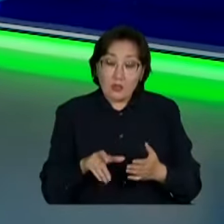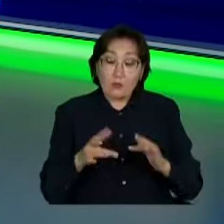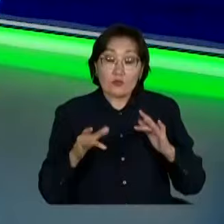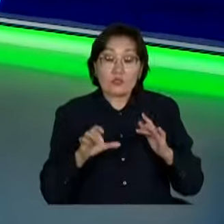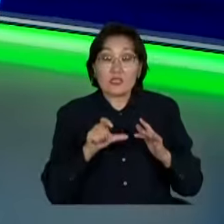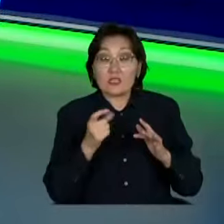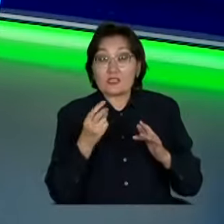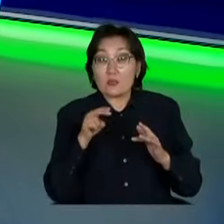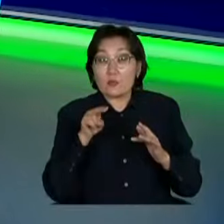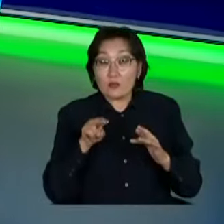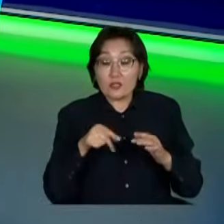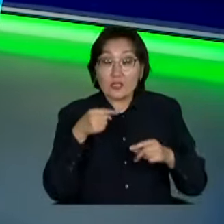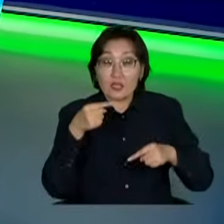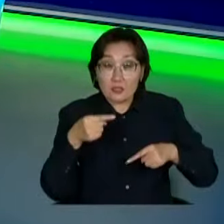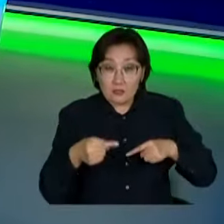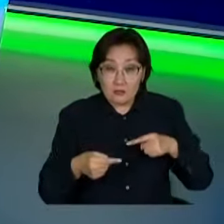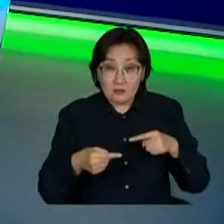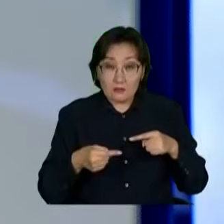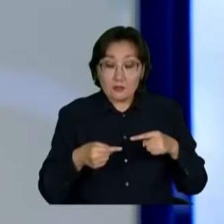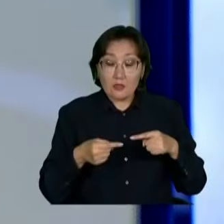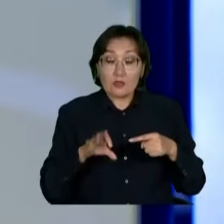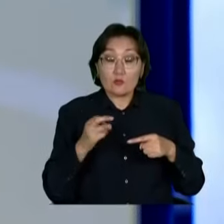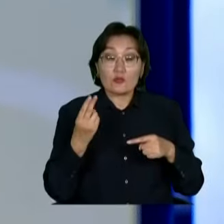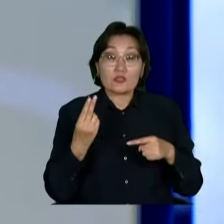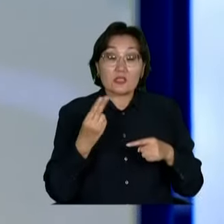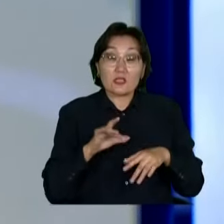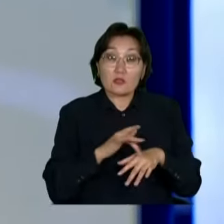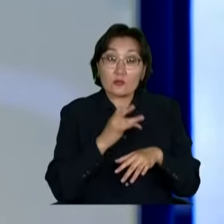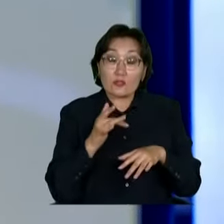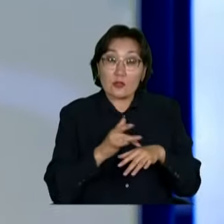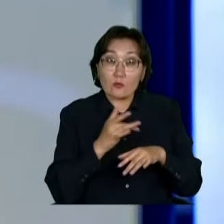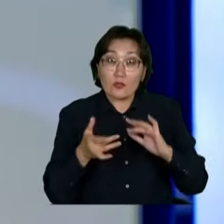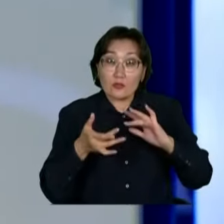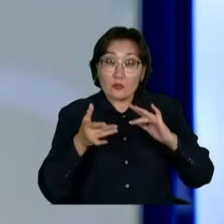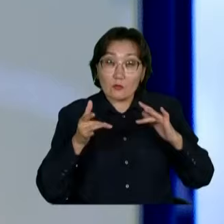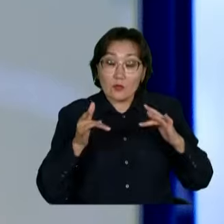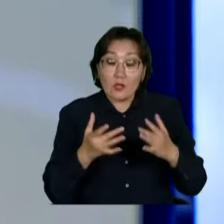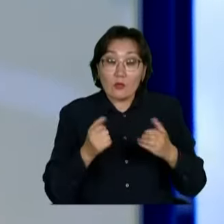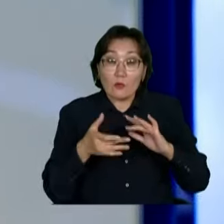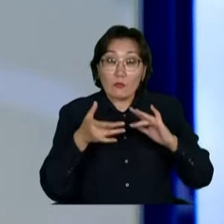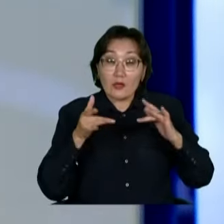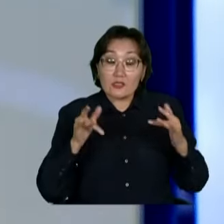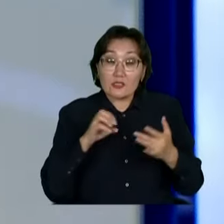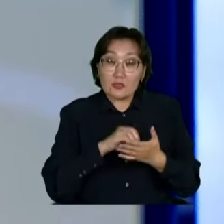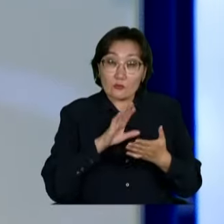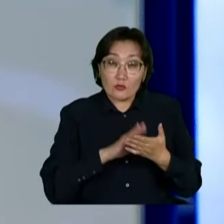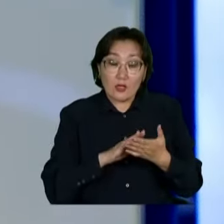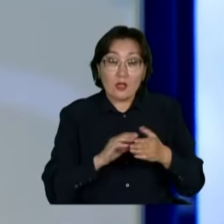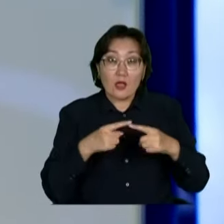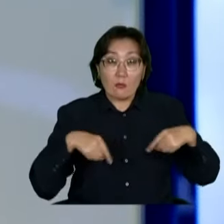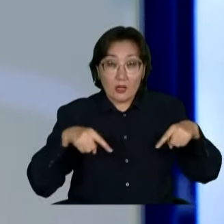электрондық цифрлы қолтаңба арқылы әлеуметтік қызметтер порталына тіркелуге және мекемені